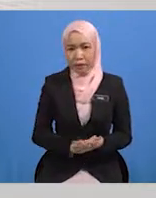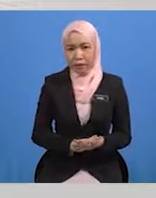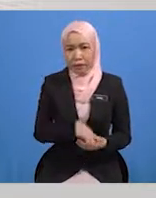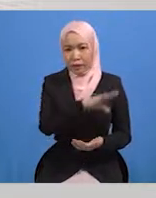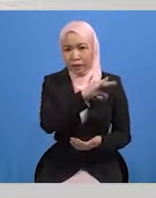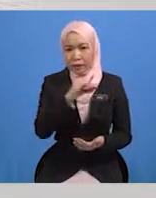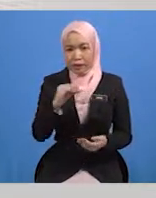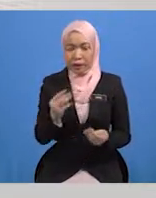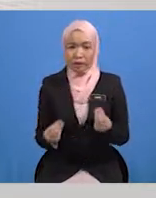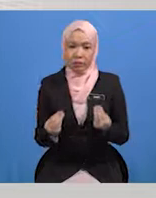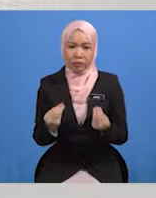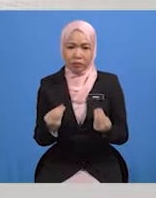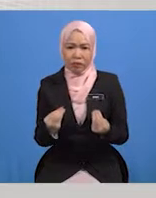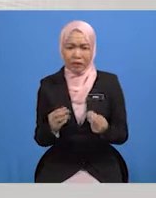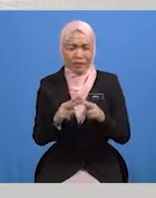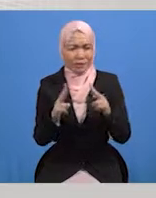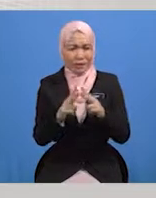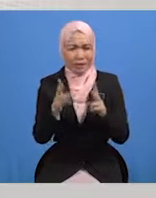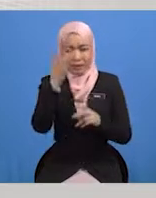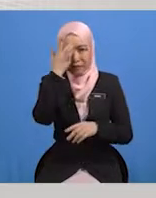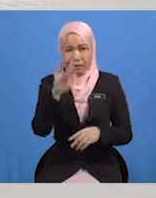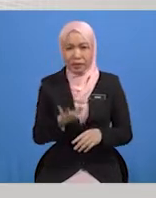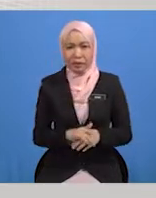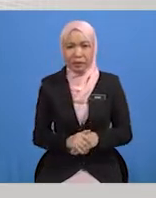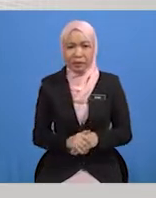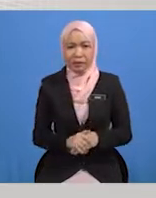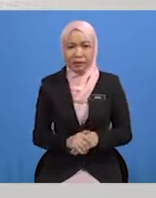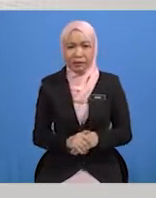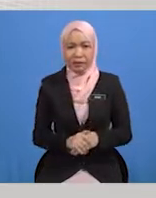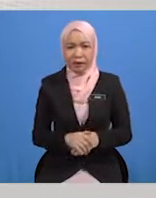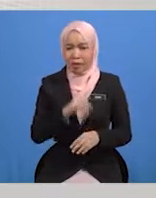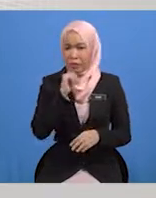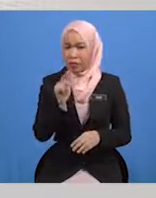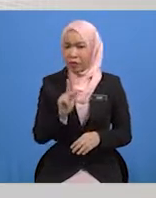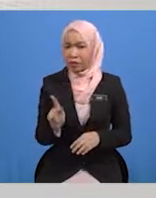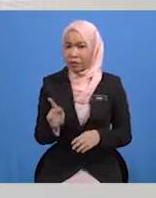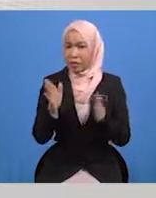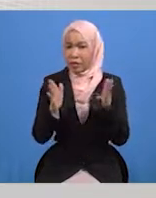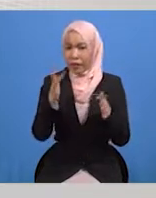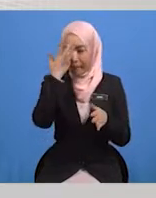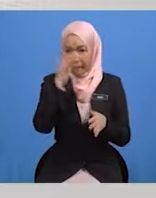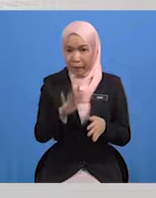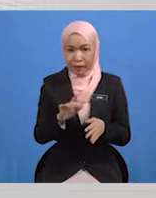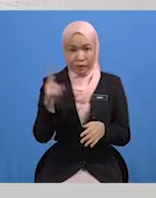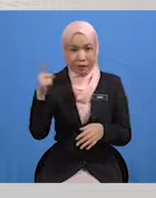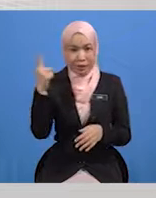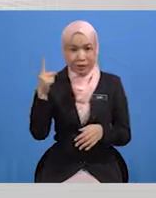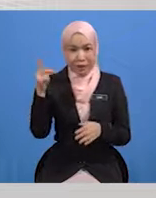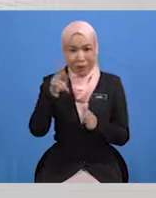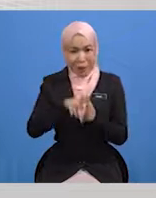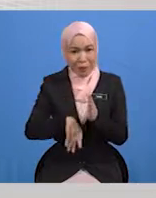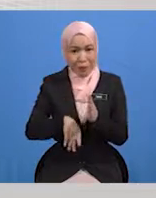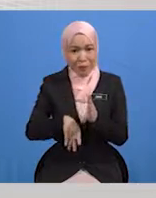juga terlalu cerdik. Bukankah orang cerdik selalu kurang waras?